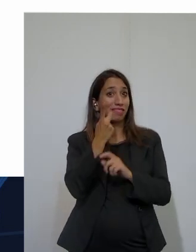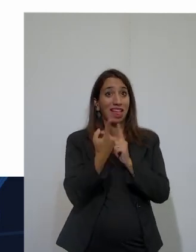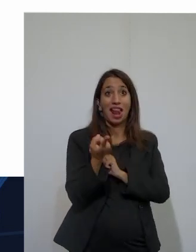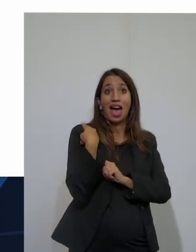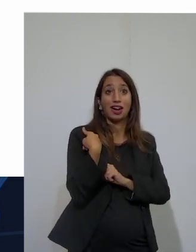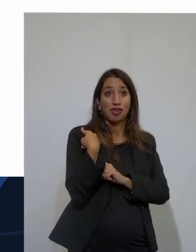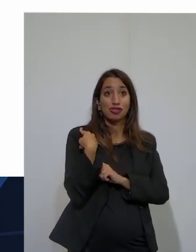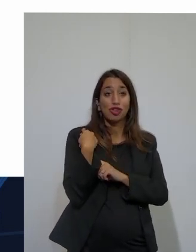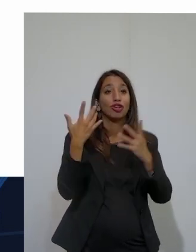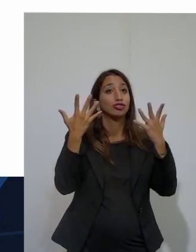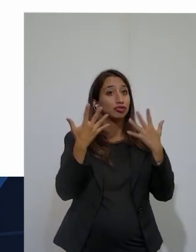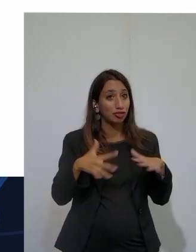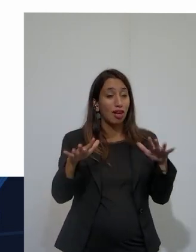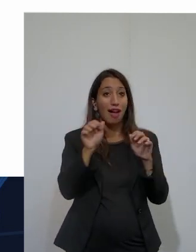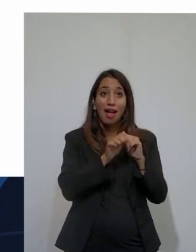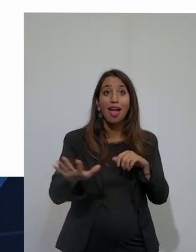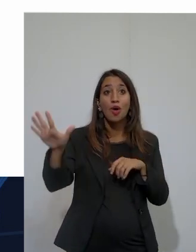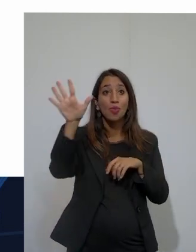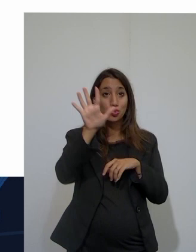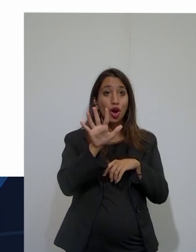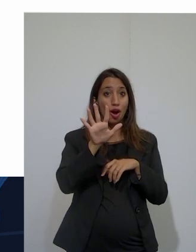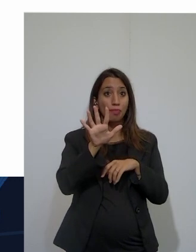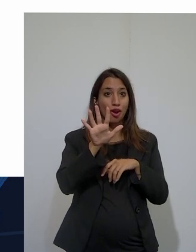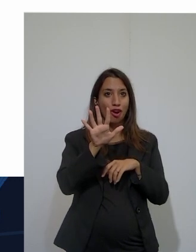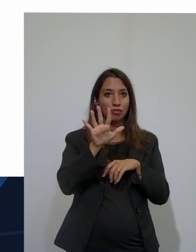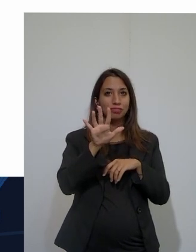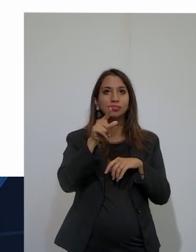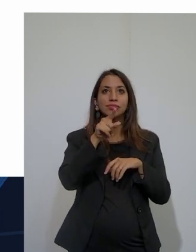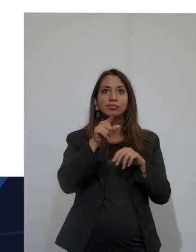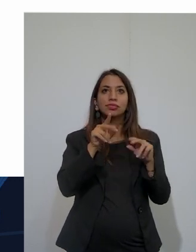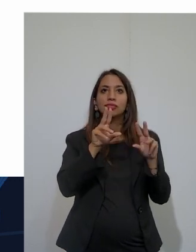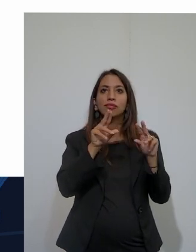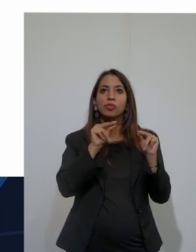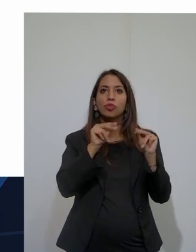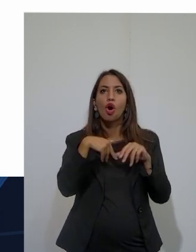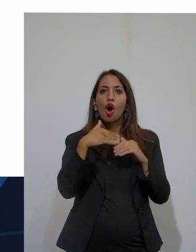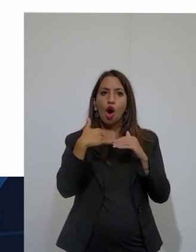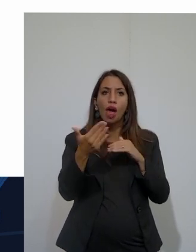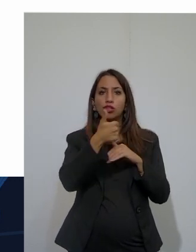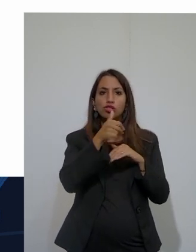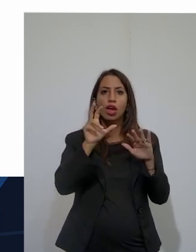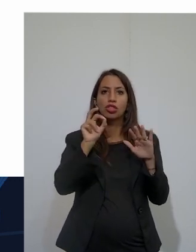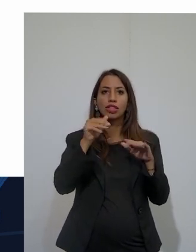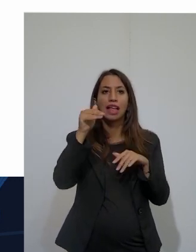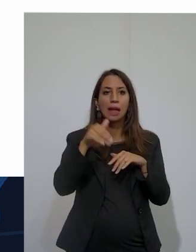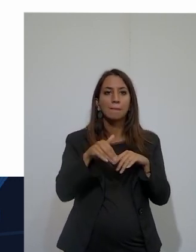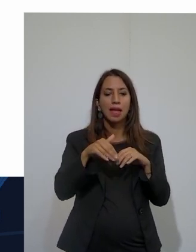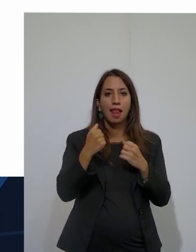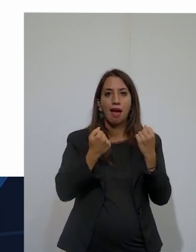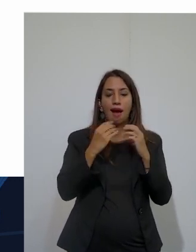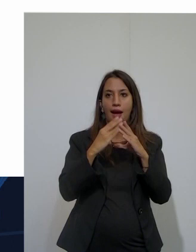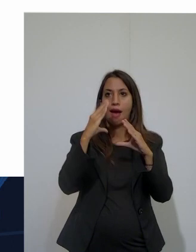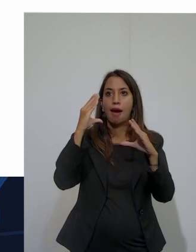stati immatricolati in Europa luoghi oltre 180.000 camper, a cui